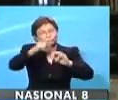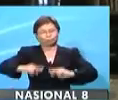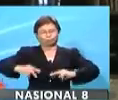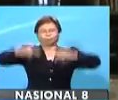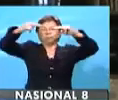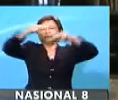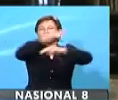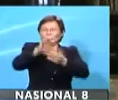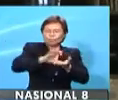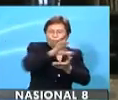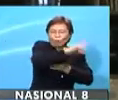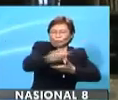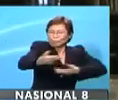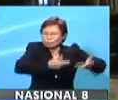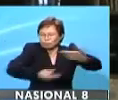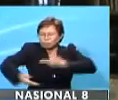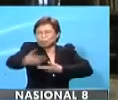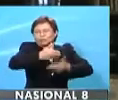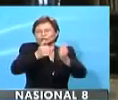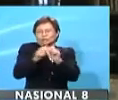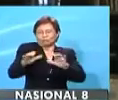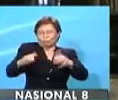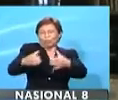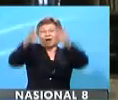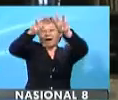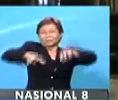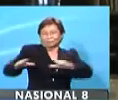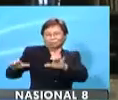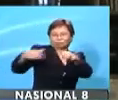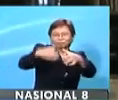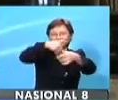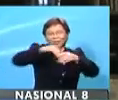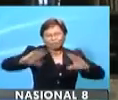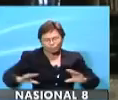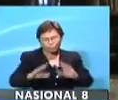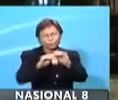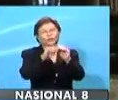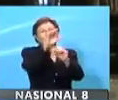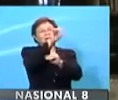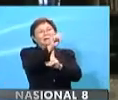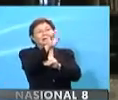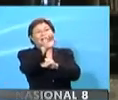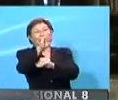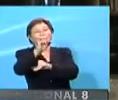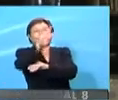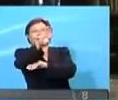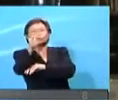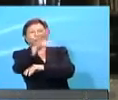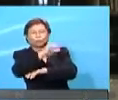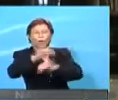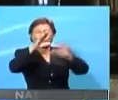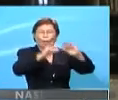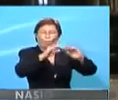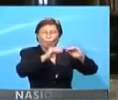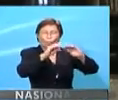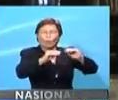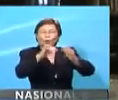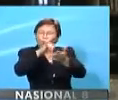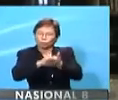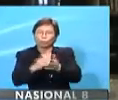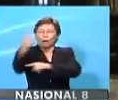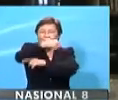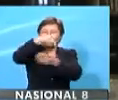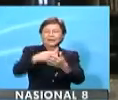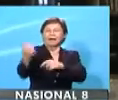hubungan pelaburan dan perdagangan dengan perkumpulan ASEAN dalam mesyuarat AEM ke-47 dan mesyuarat-mesyuarat berkaitan hari ini.